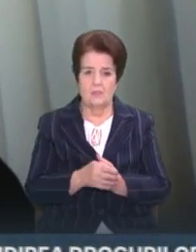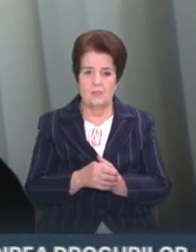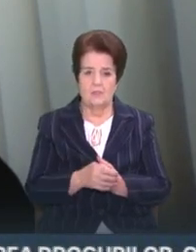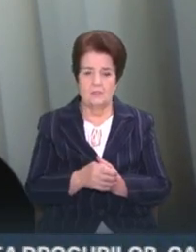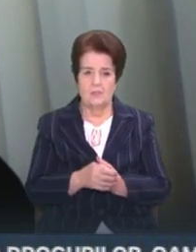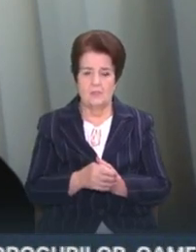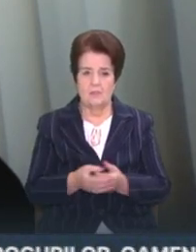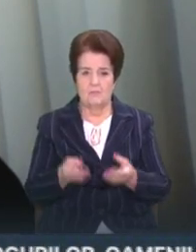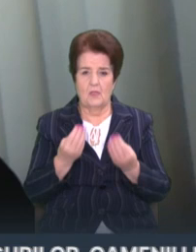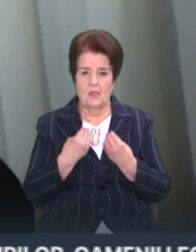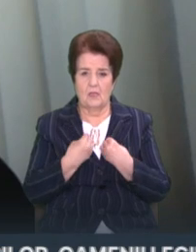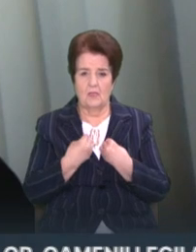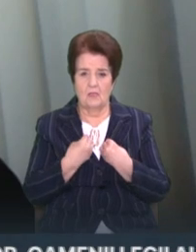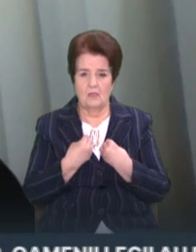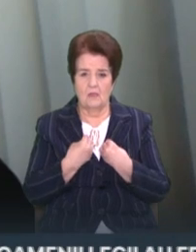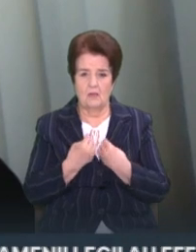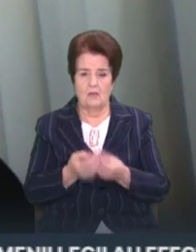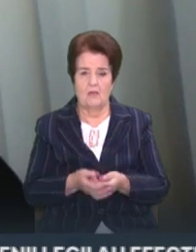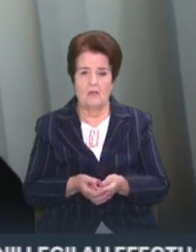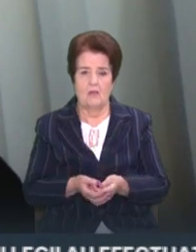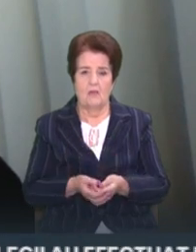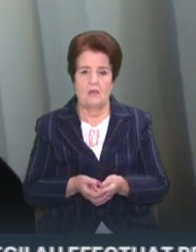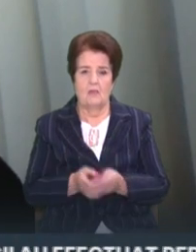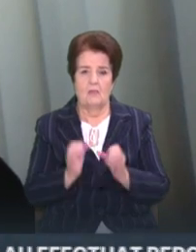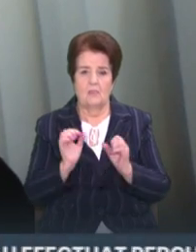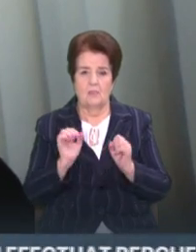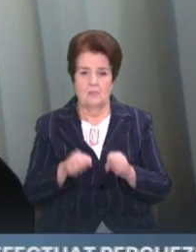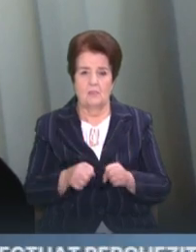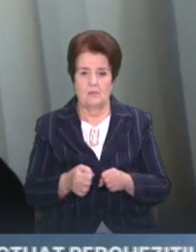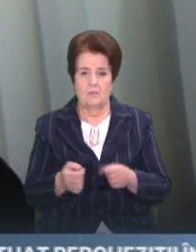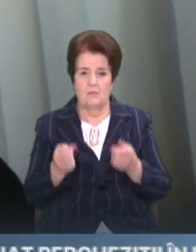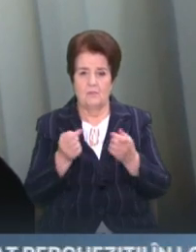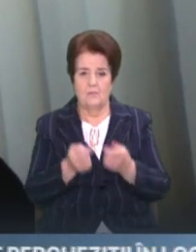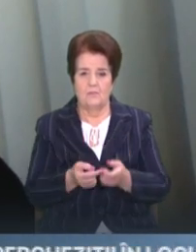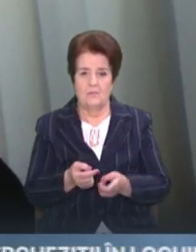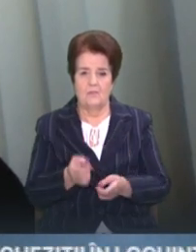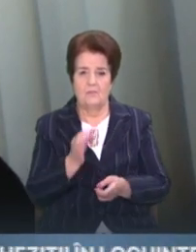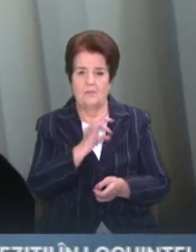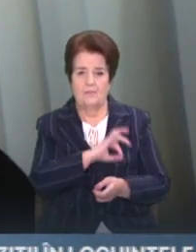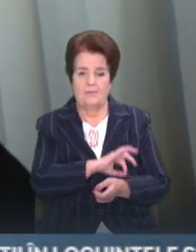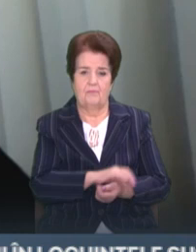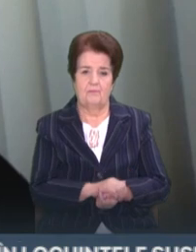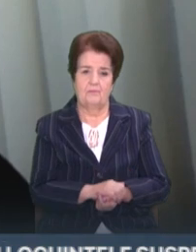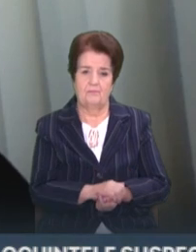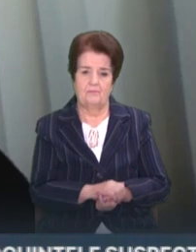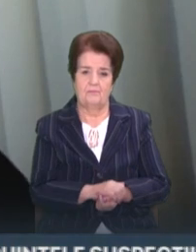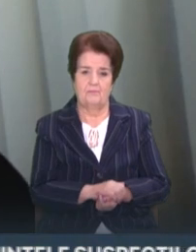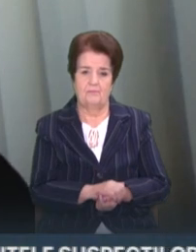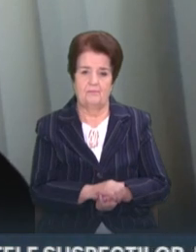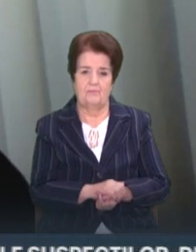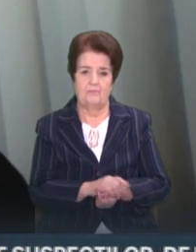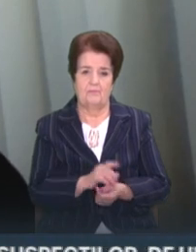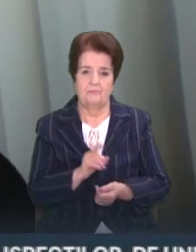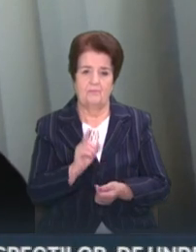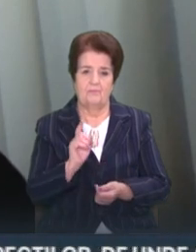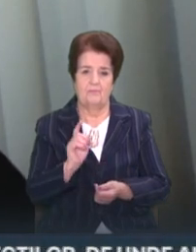mizam și a fost inițiată practic acea colaborare și diversificare a surselor de energie